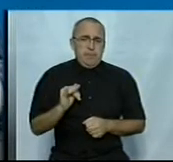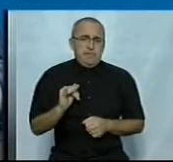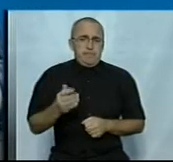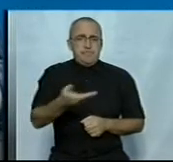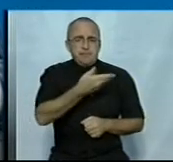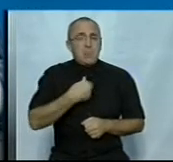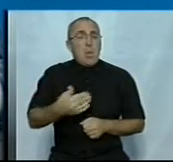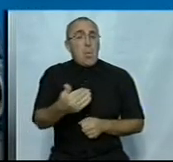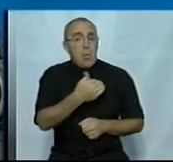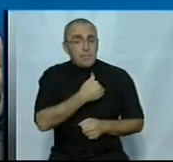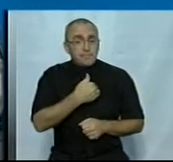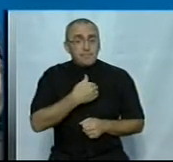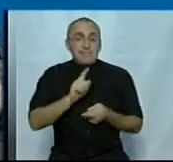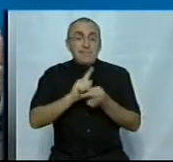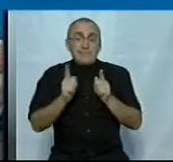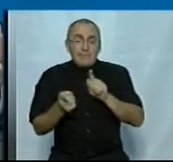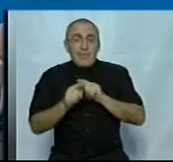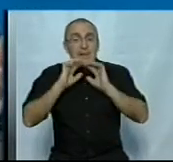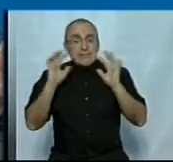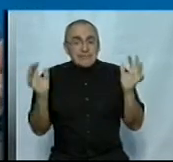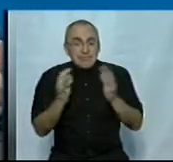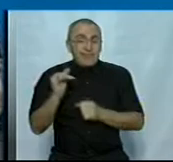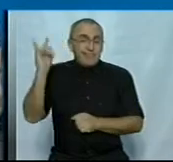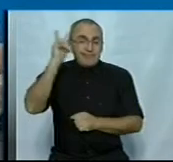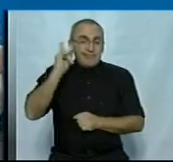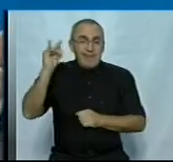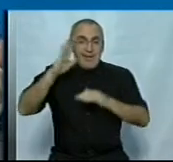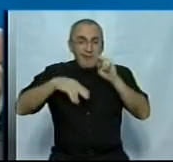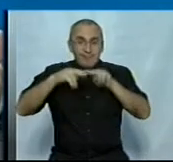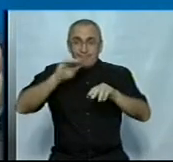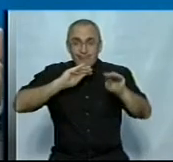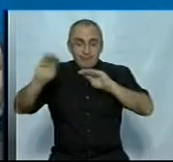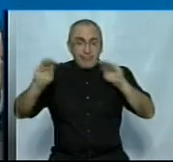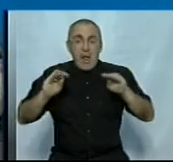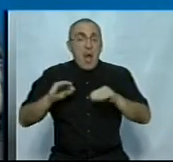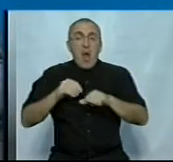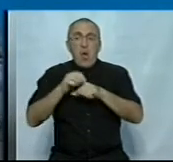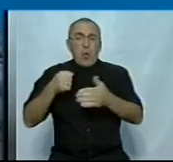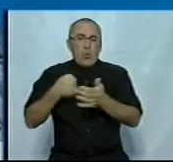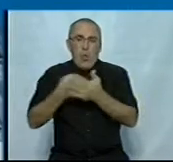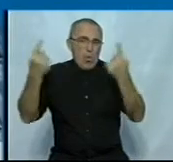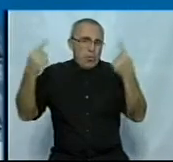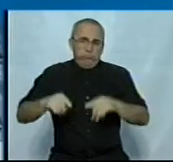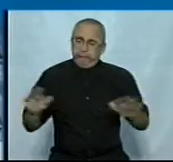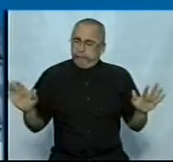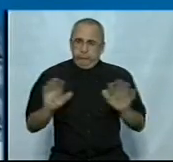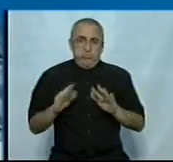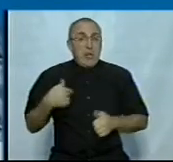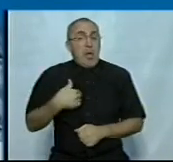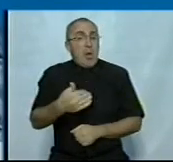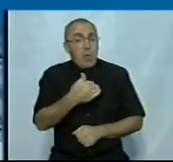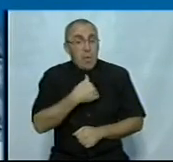ми хочемо навпаки зберегти пам'ятки архітектури, а не довести їх до повної руйнації. А я